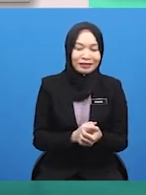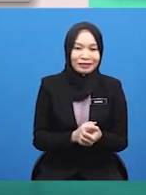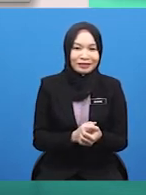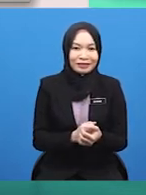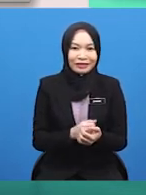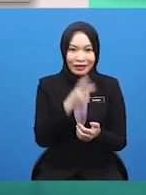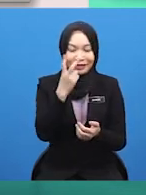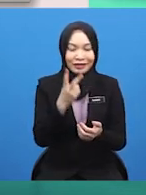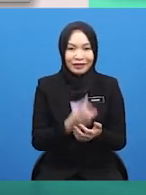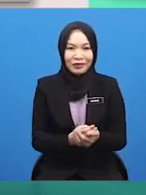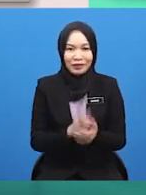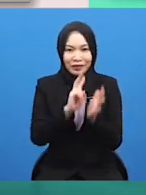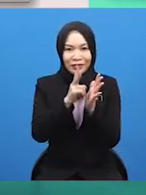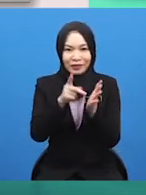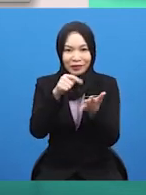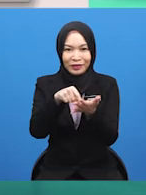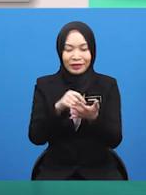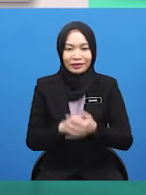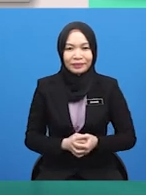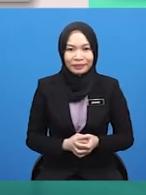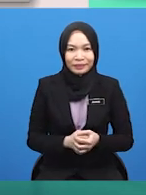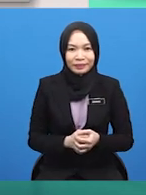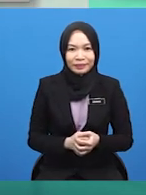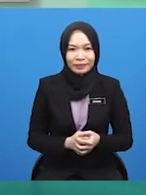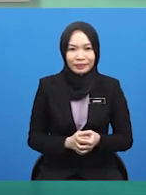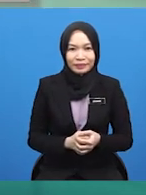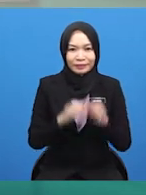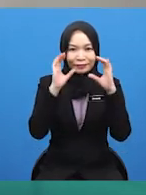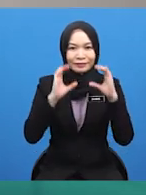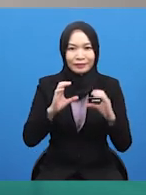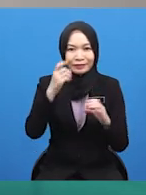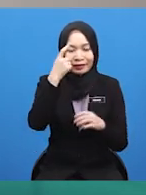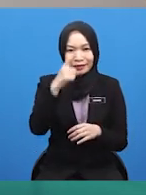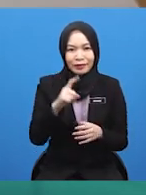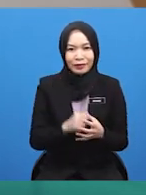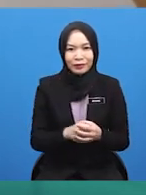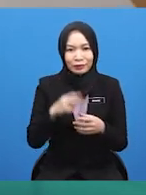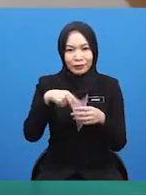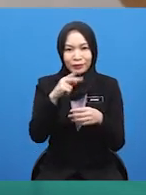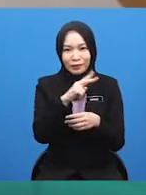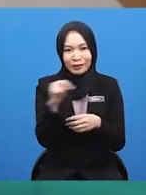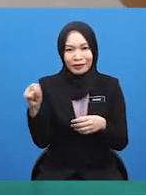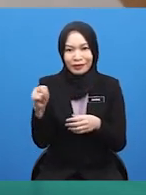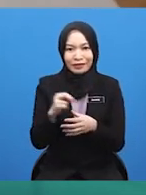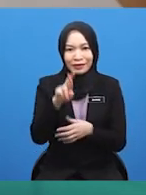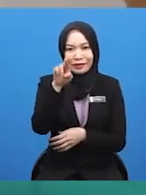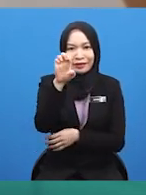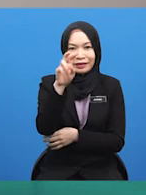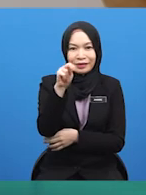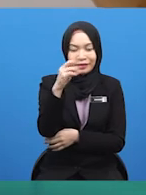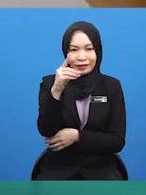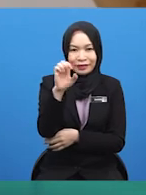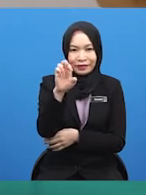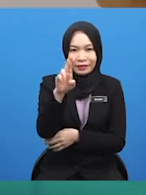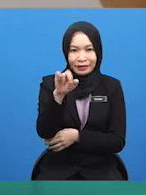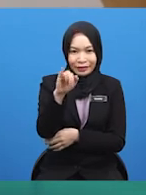Okey pelajar, saksikan pula video di sebelah kiri saya ini merupakan demonstrasi menggunakan kaedah teknik rendering, yang mana lorikan